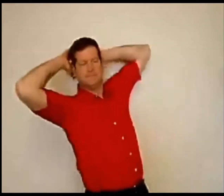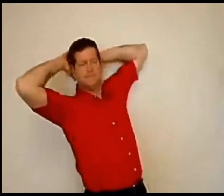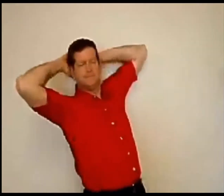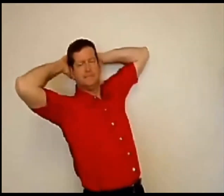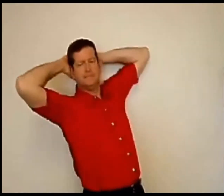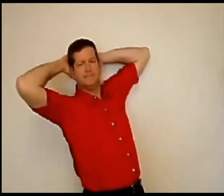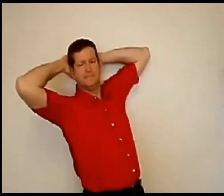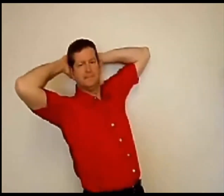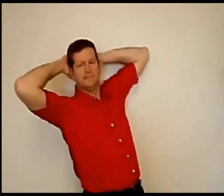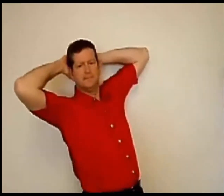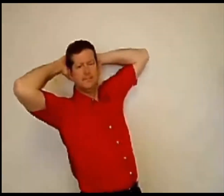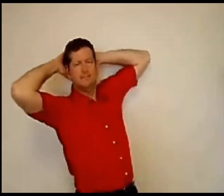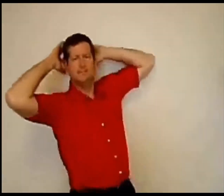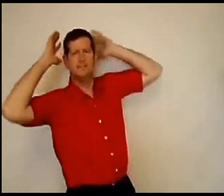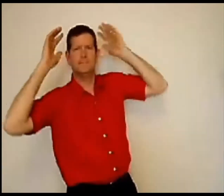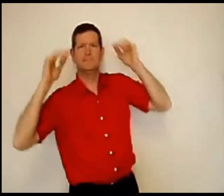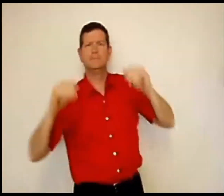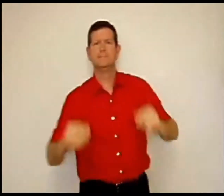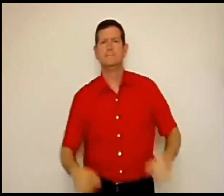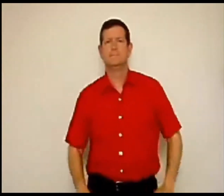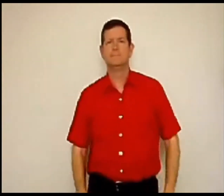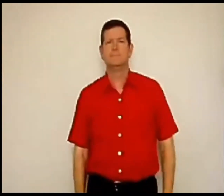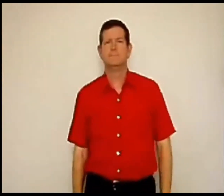Se reposer.